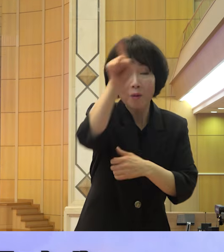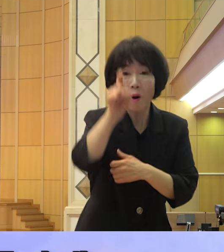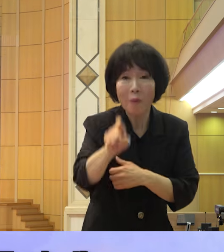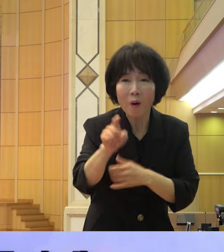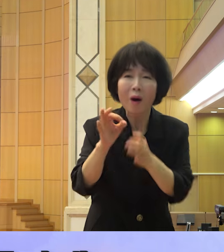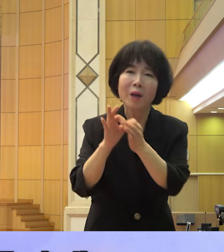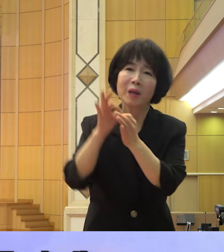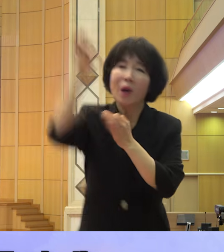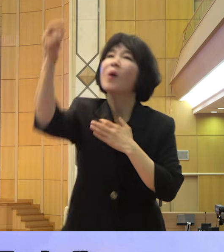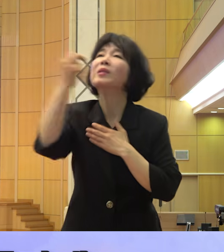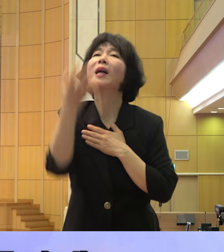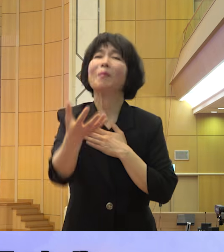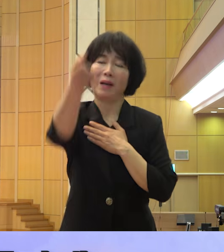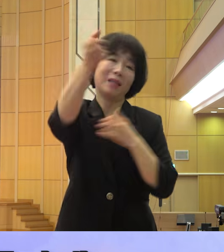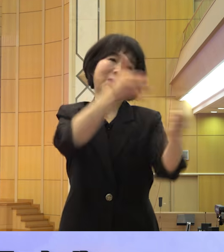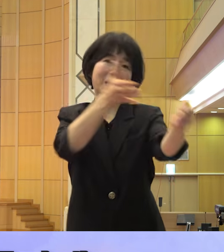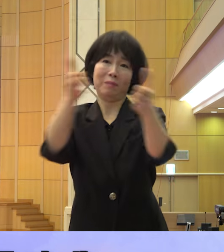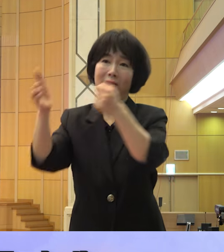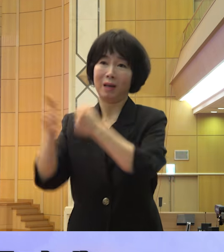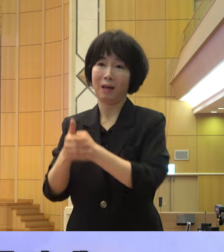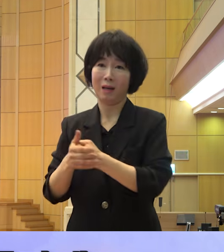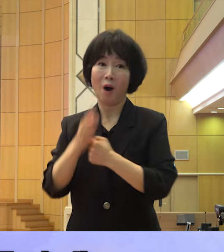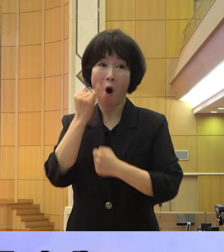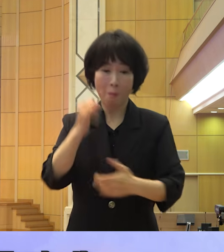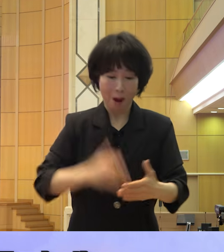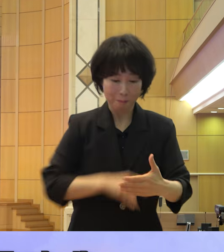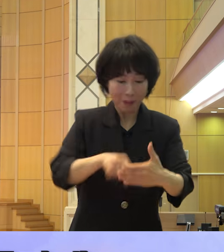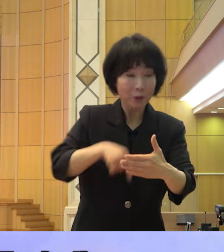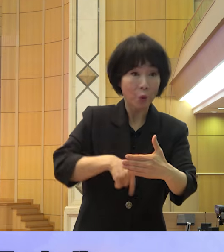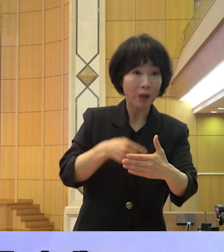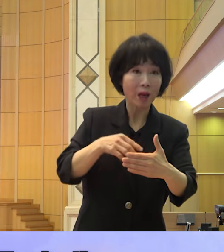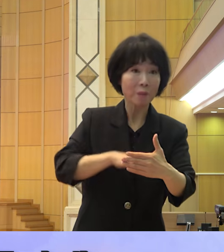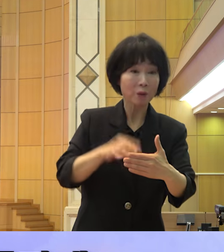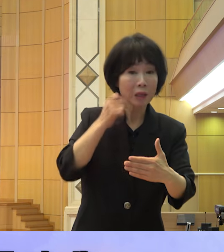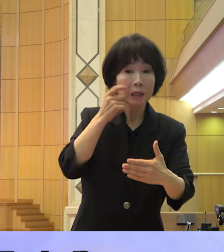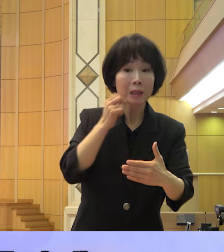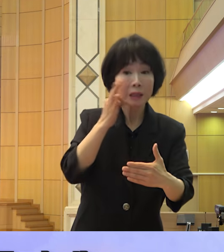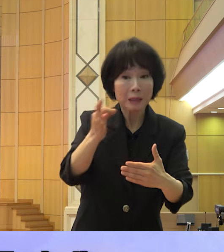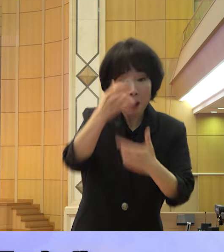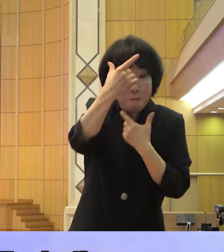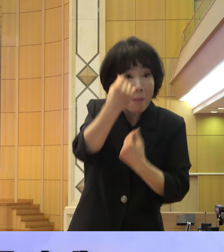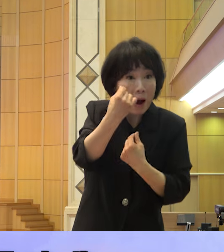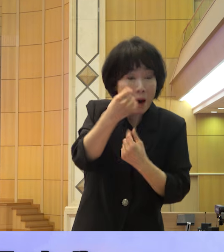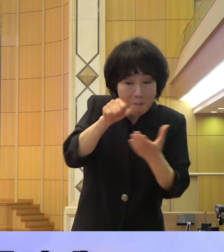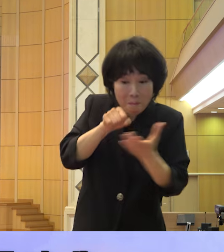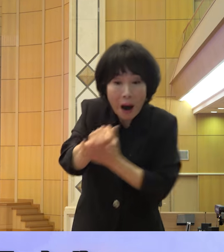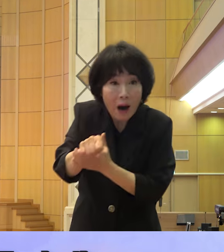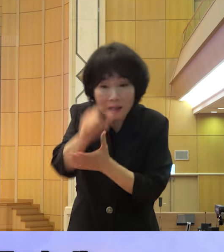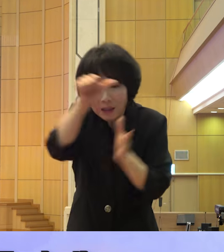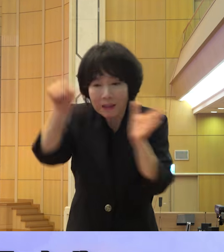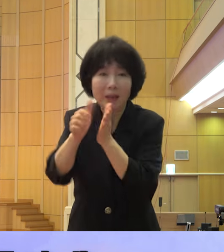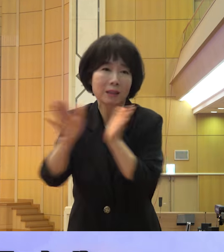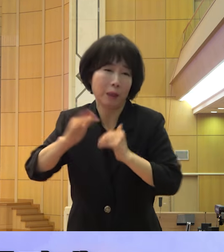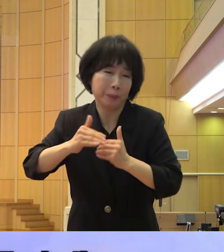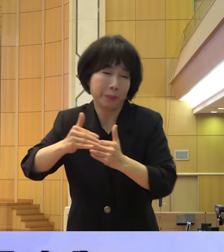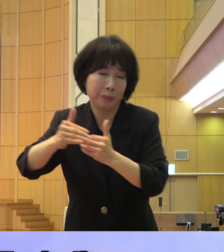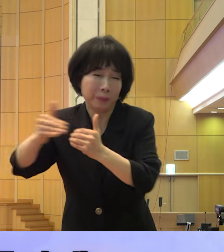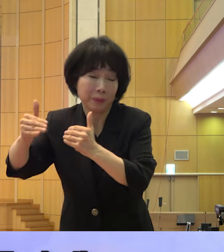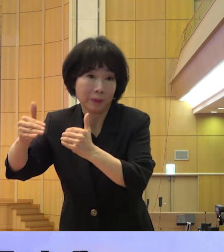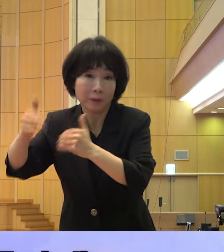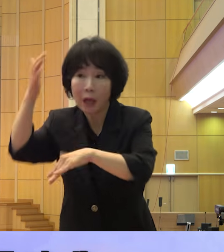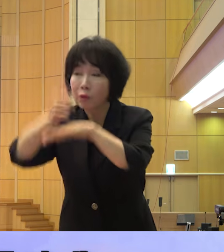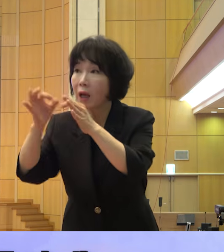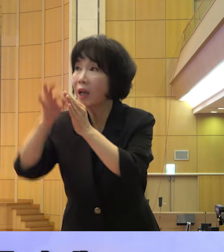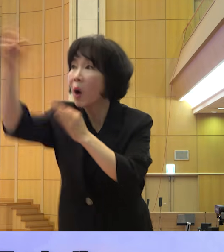영생. 그런데 늘 말하지만 배 안에 태생, 그 다음에 태생이 끝나면 인생, 인생이 끝나면